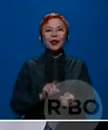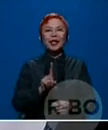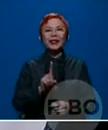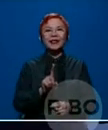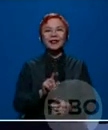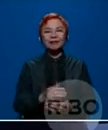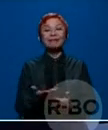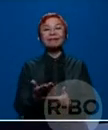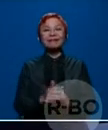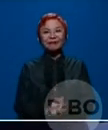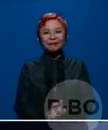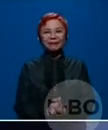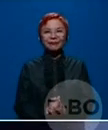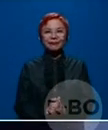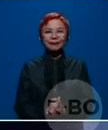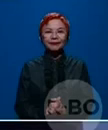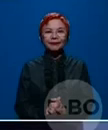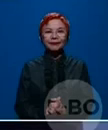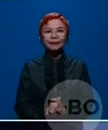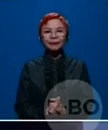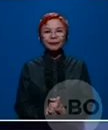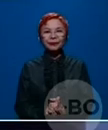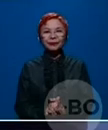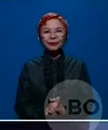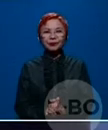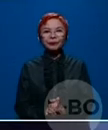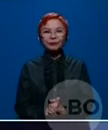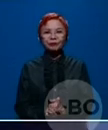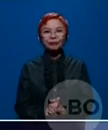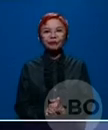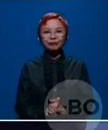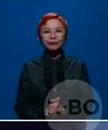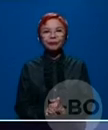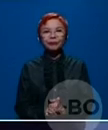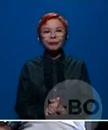nomor urut sat waktunya adalah 1